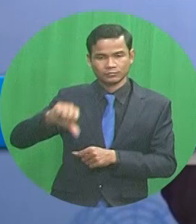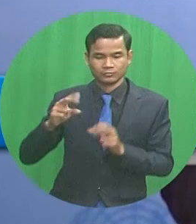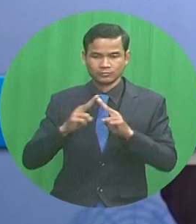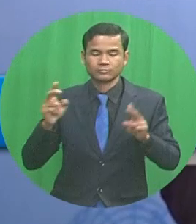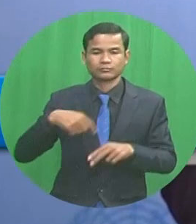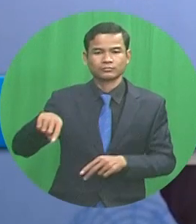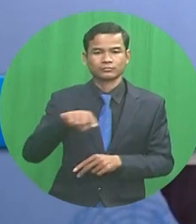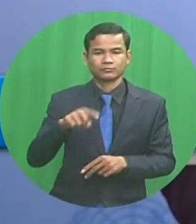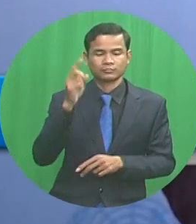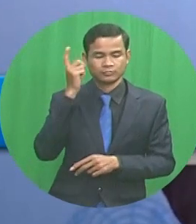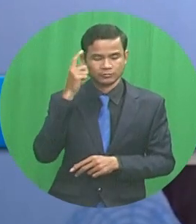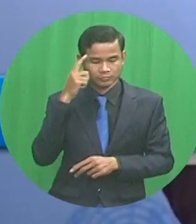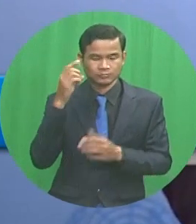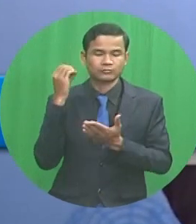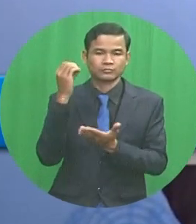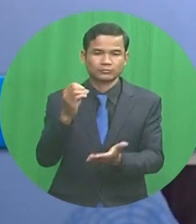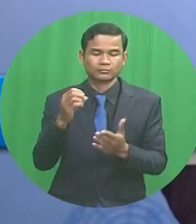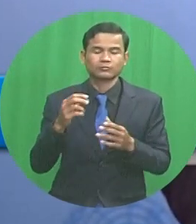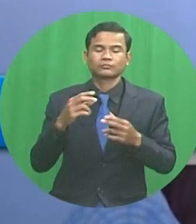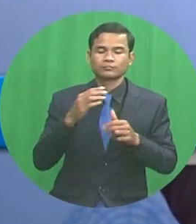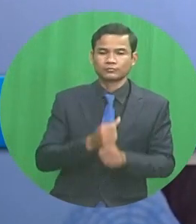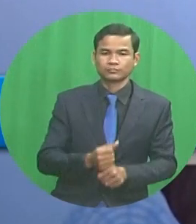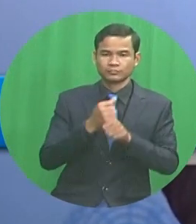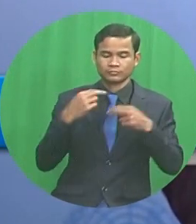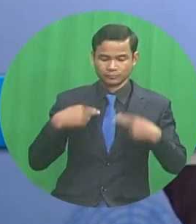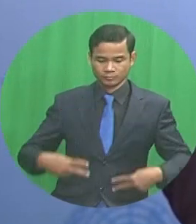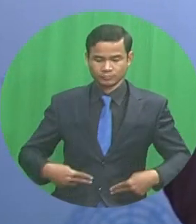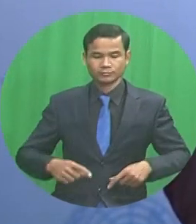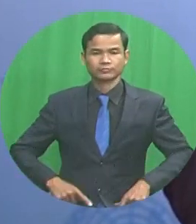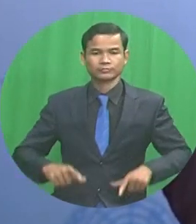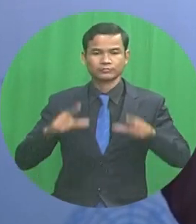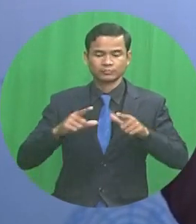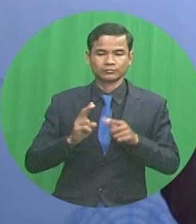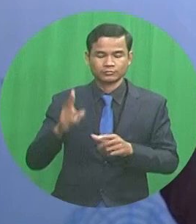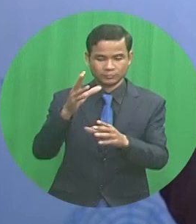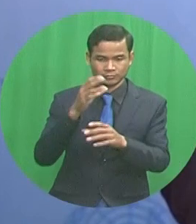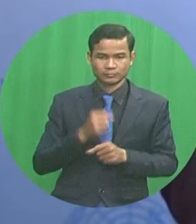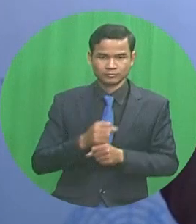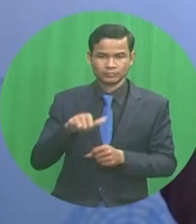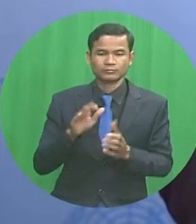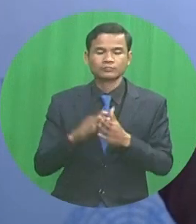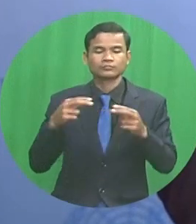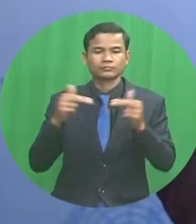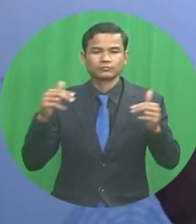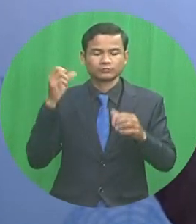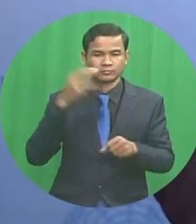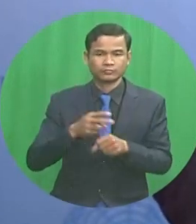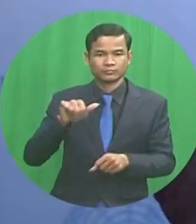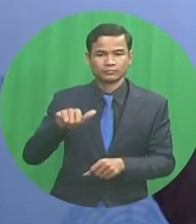យើងទាំងអស់គ្នាដឹងថាជំនួយសង្គ្រោះជីវិតមិនទាន់ទទួលបានលឿននិងទំហំដែលជាតម្រូវការចាំបាច់នៅឡើយនោះទេ